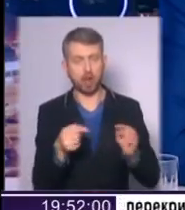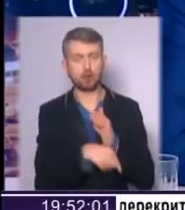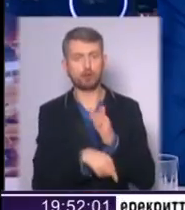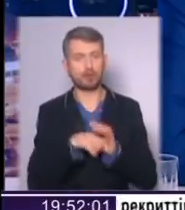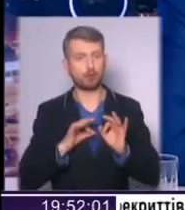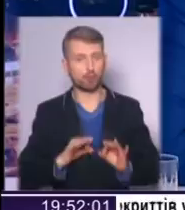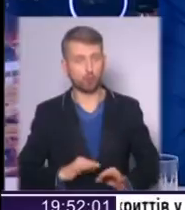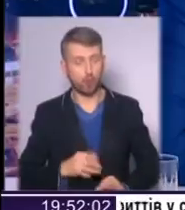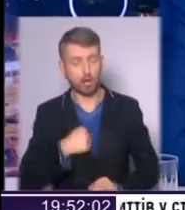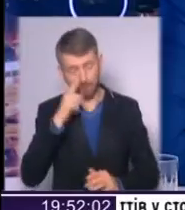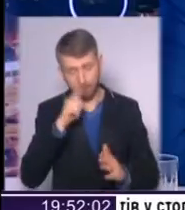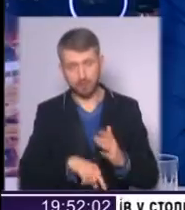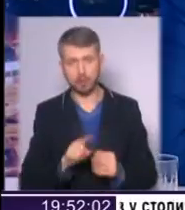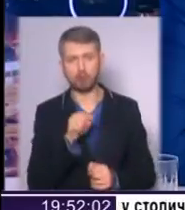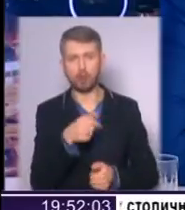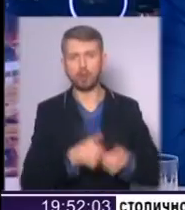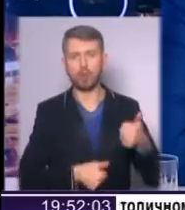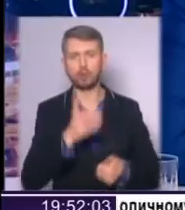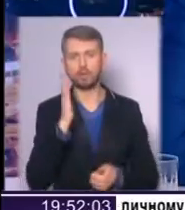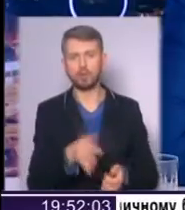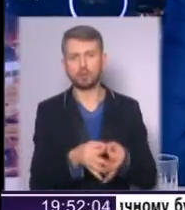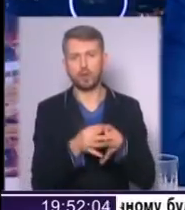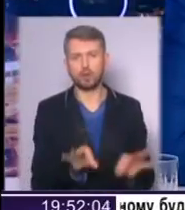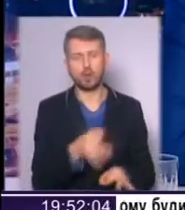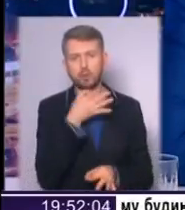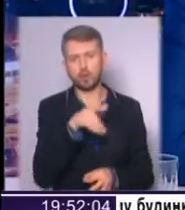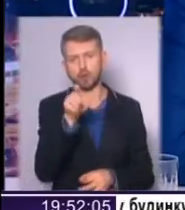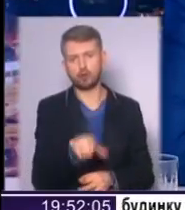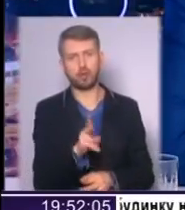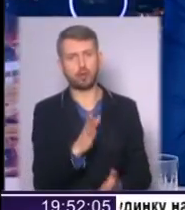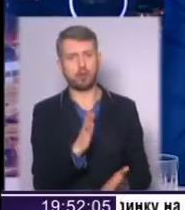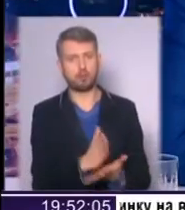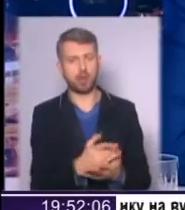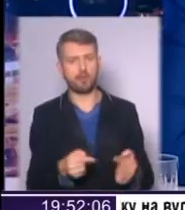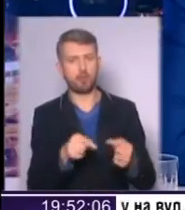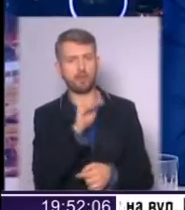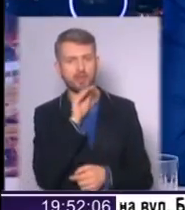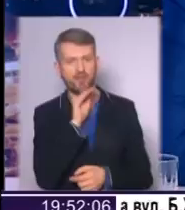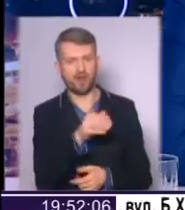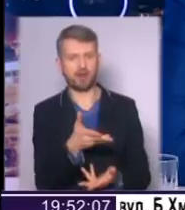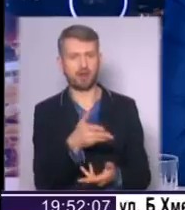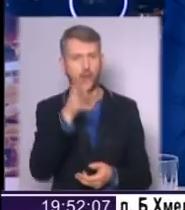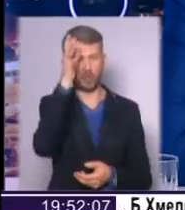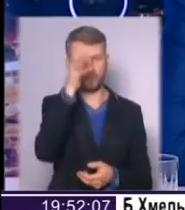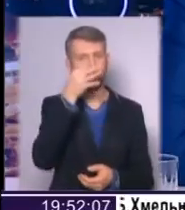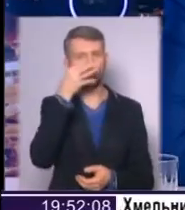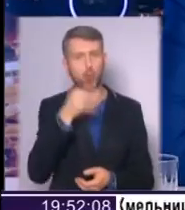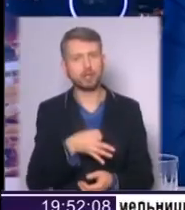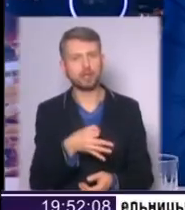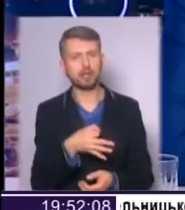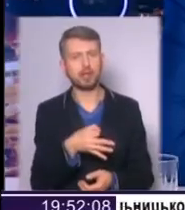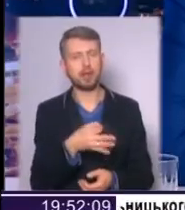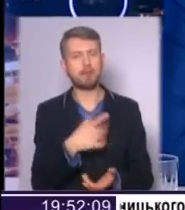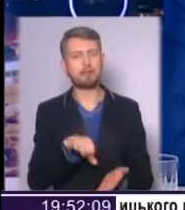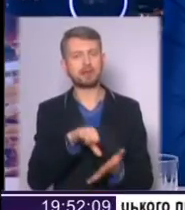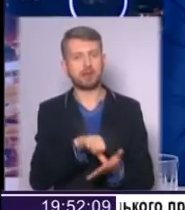Я впевнений, що той конкурс буде дозволить будь-якій особі, яка має відповідний фах освіту і досвід, представити